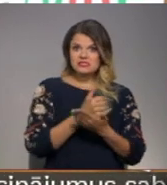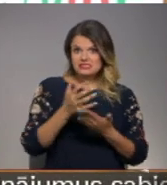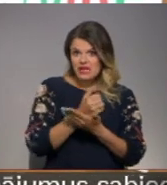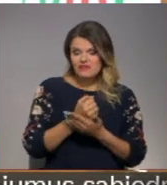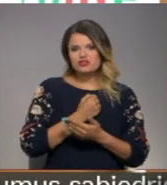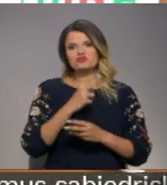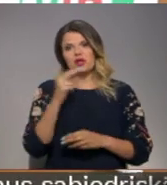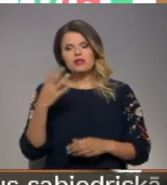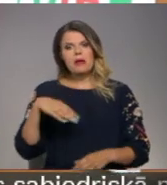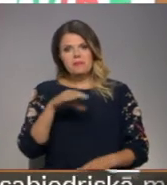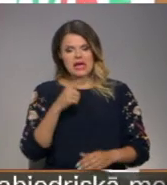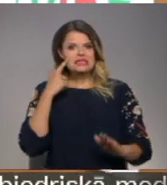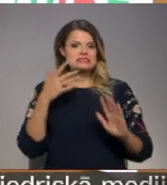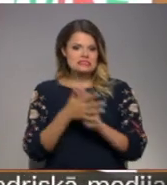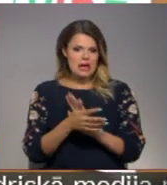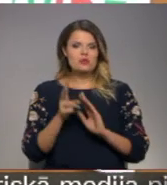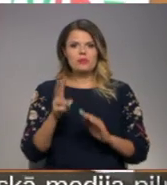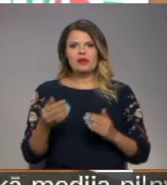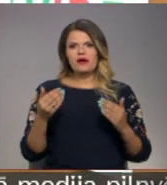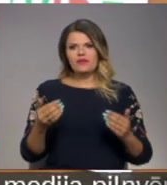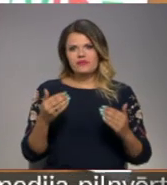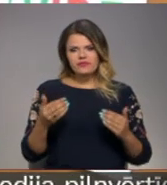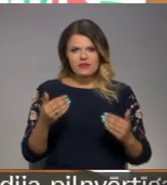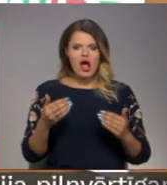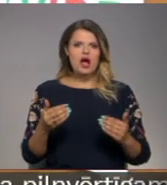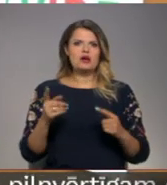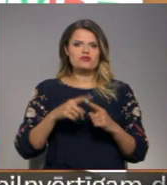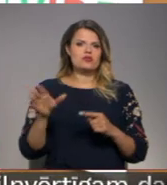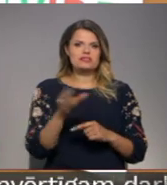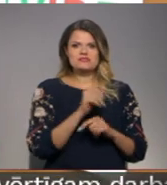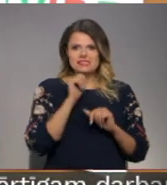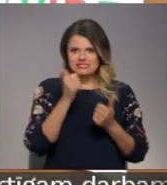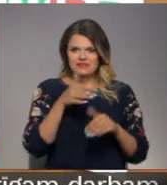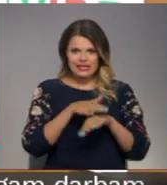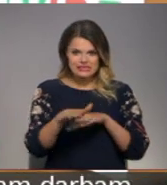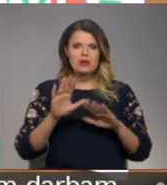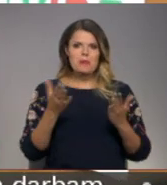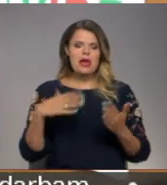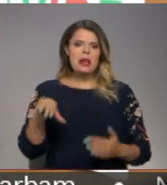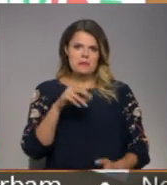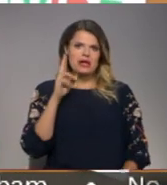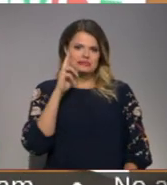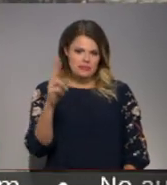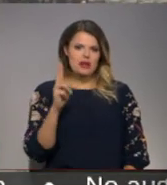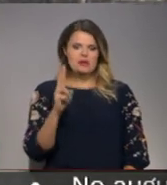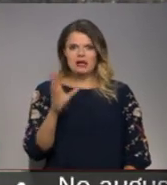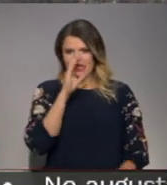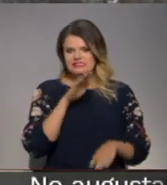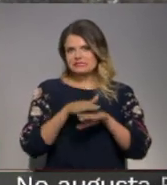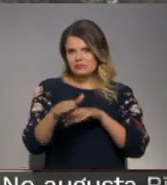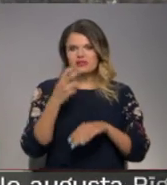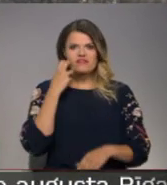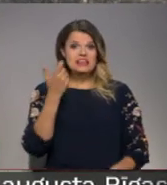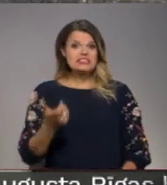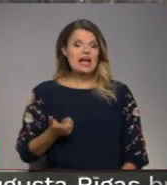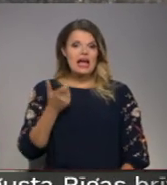nē, tāpēc mēs arī saprotam, ka šobrīd tā pieeja visām šīm tonnām nav, bet mēs esam pārliecināti, ka sasniegsim.